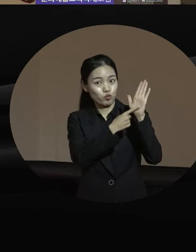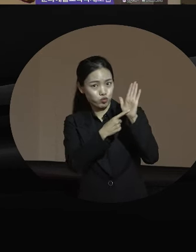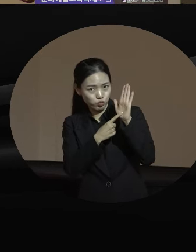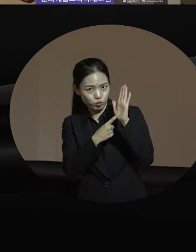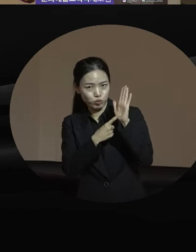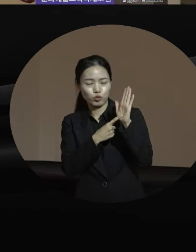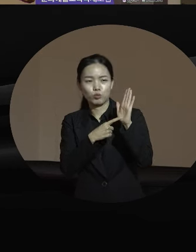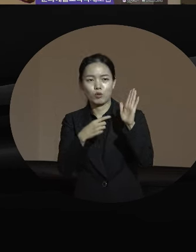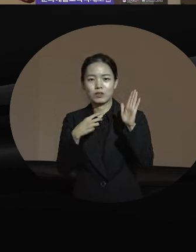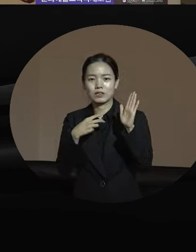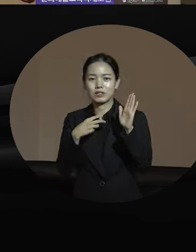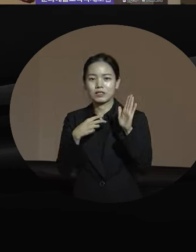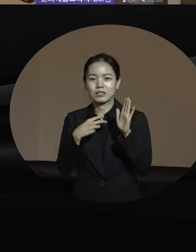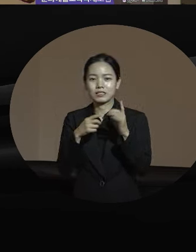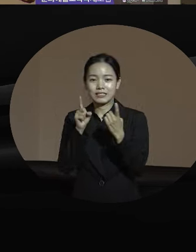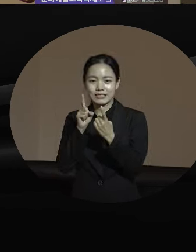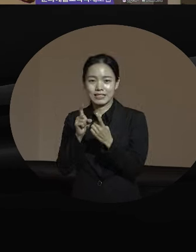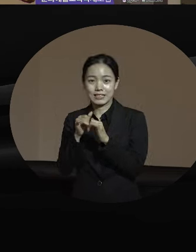있습니다.